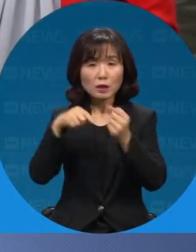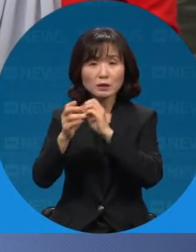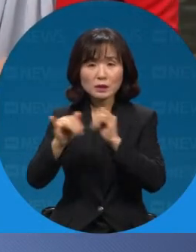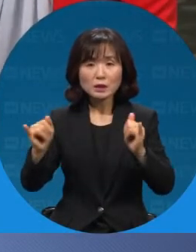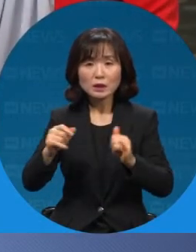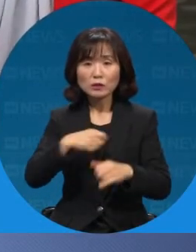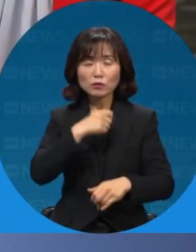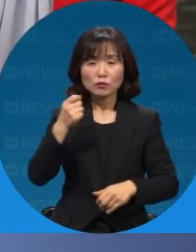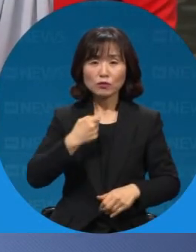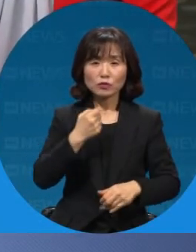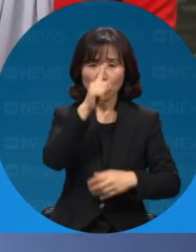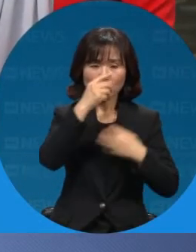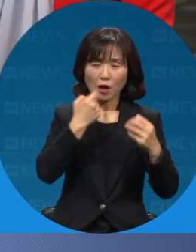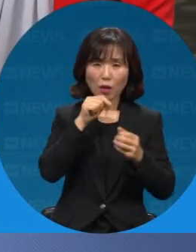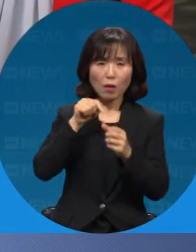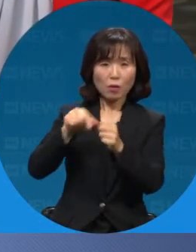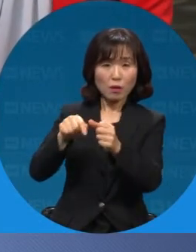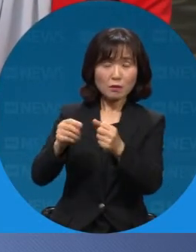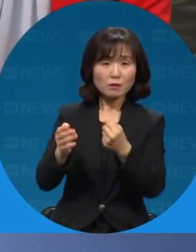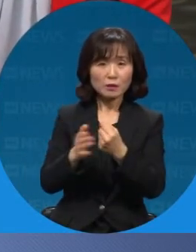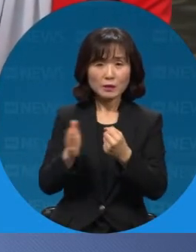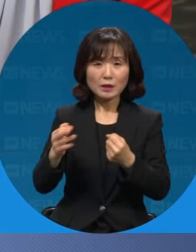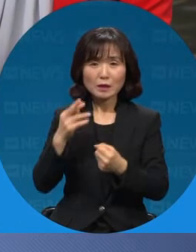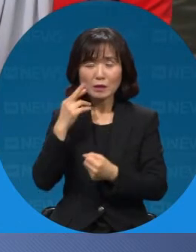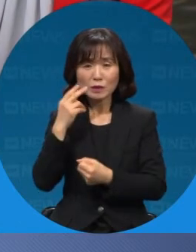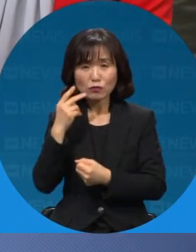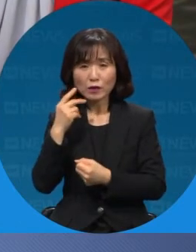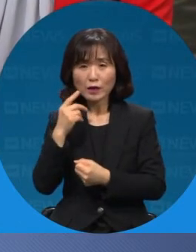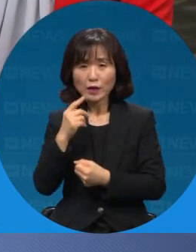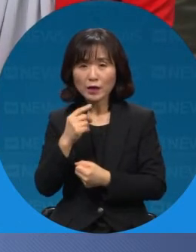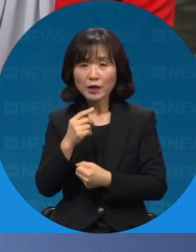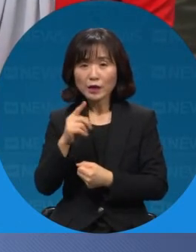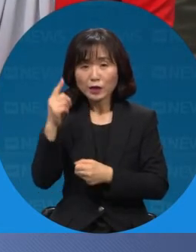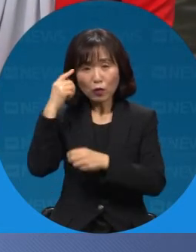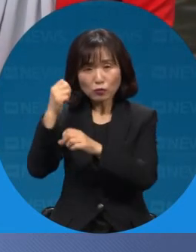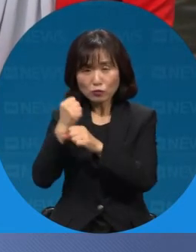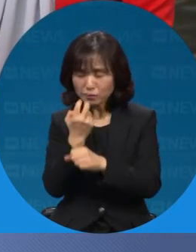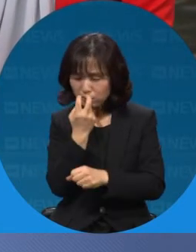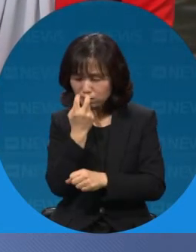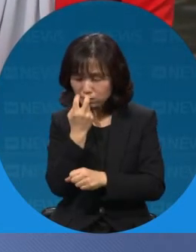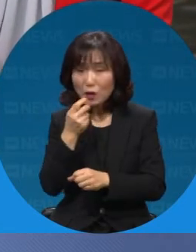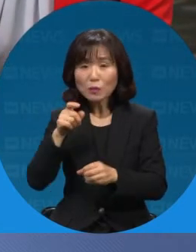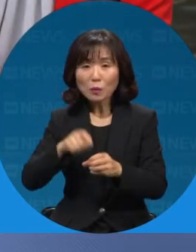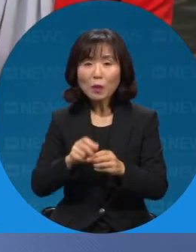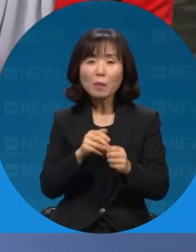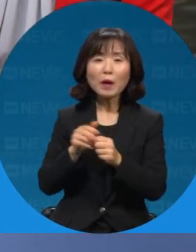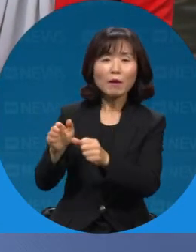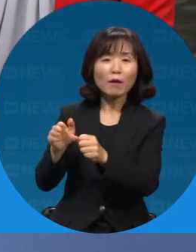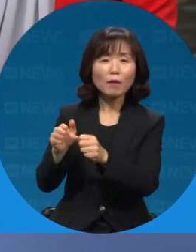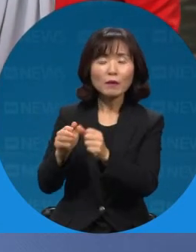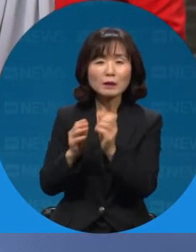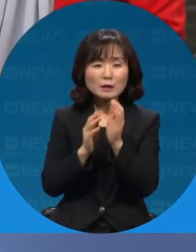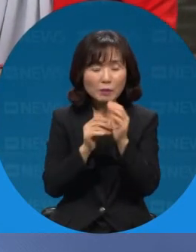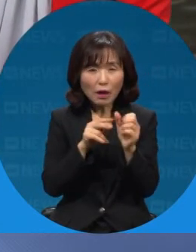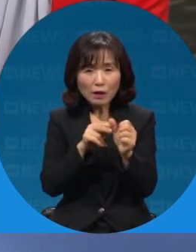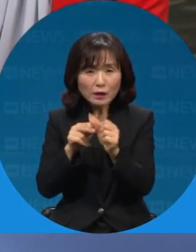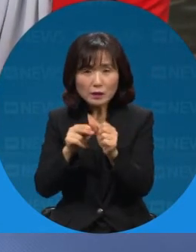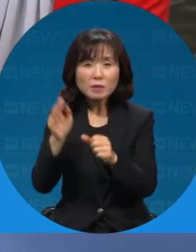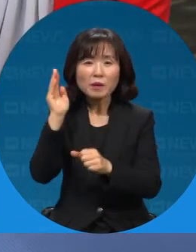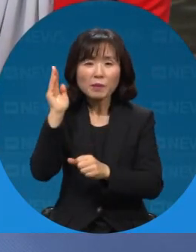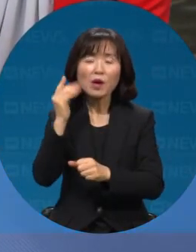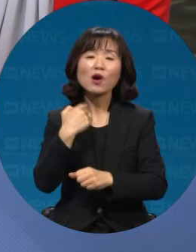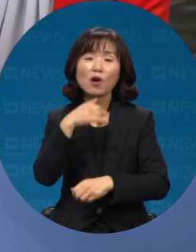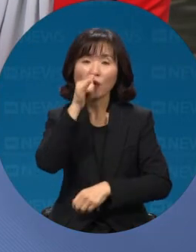정부의 명령에 따라 미국의 문가 만 연구를 감시하기 위해 파견됐다 는 이른바 이 스파에서 를 계속 제기 왔었습니다